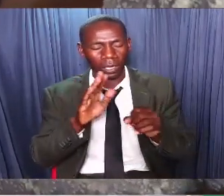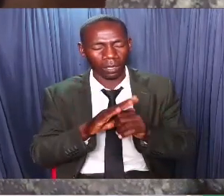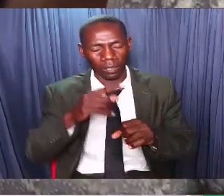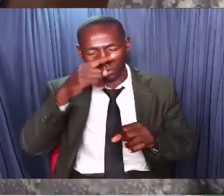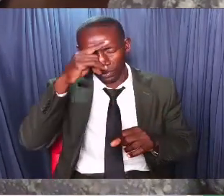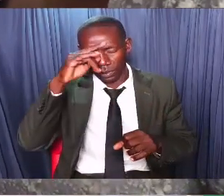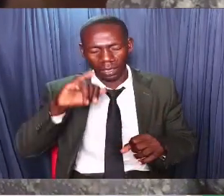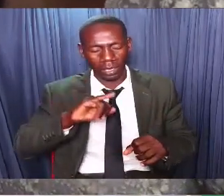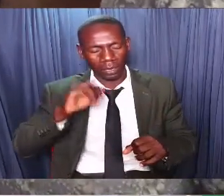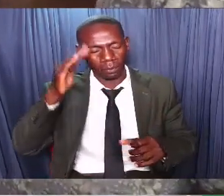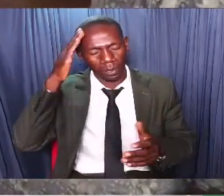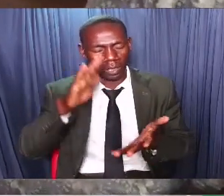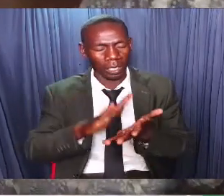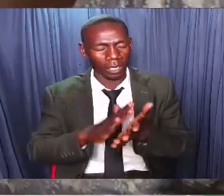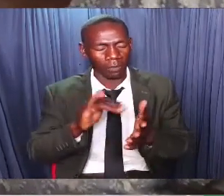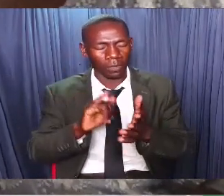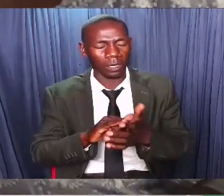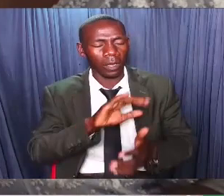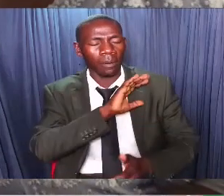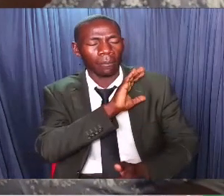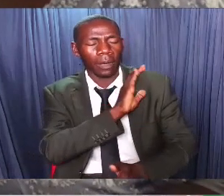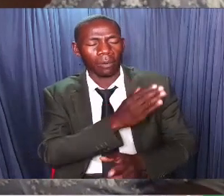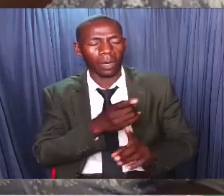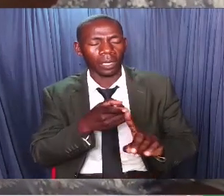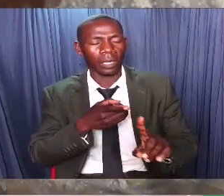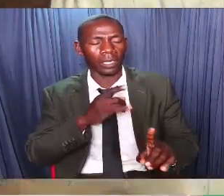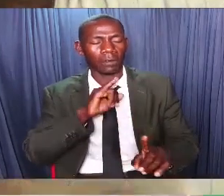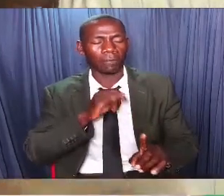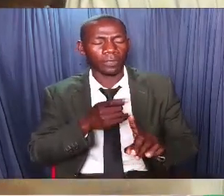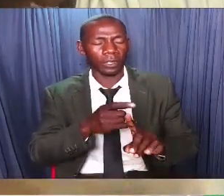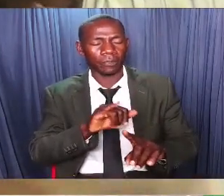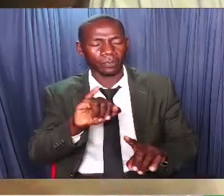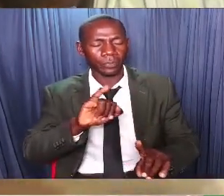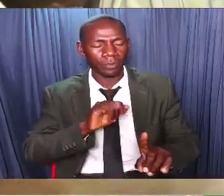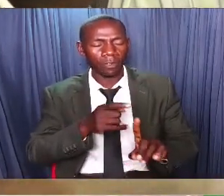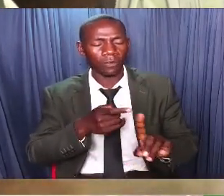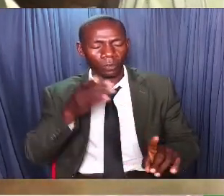Uwezo Baba watoka kwako Bwana. Uwezo Bwana Yesu watoka kwako.